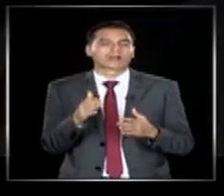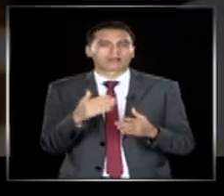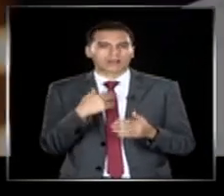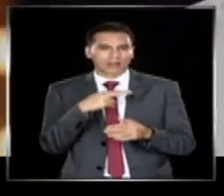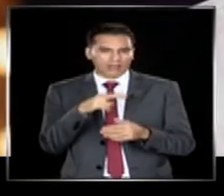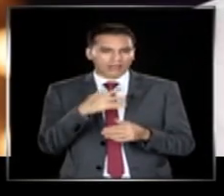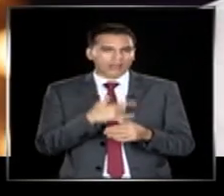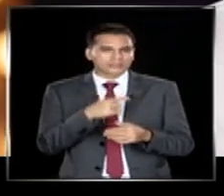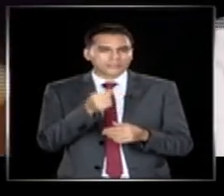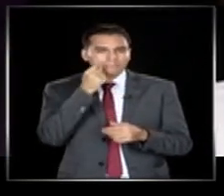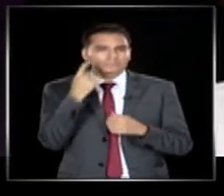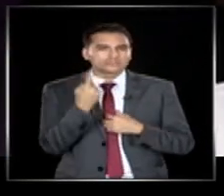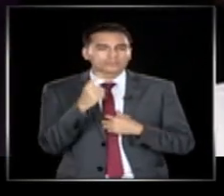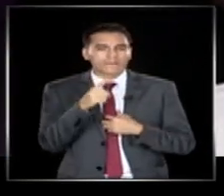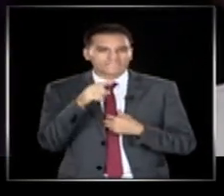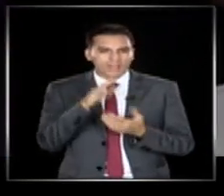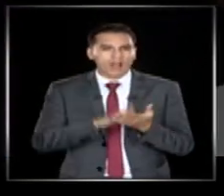فأنا ابتديت أكتشف إن هو مش طبيعي.